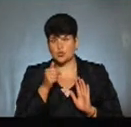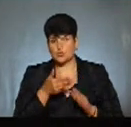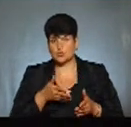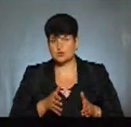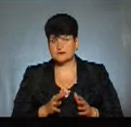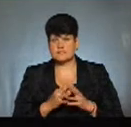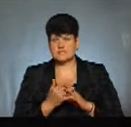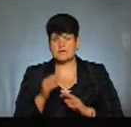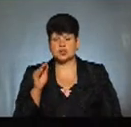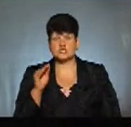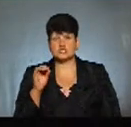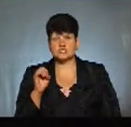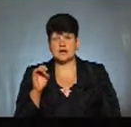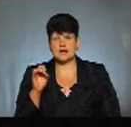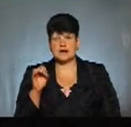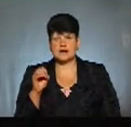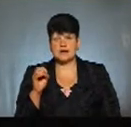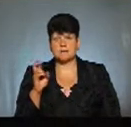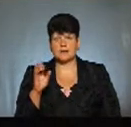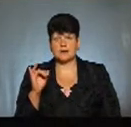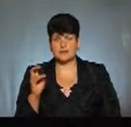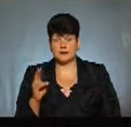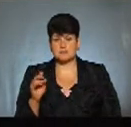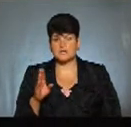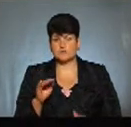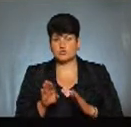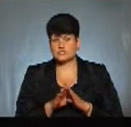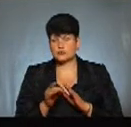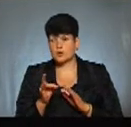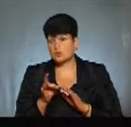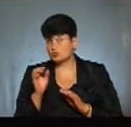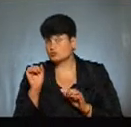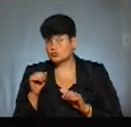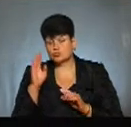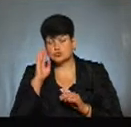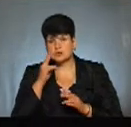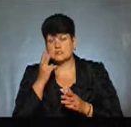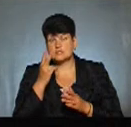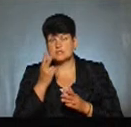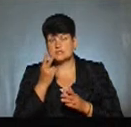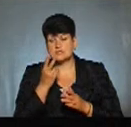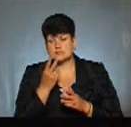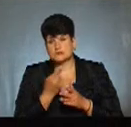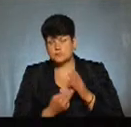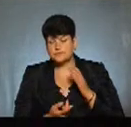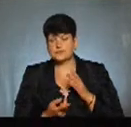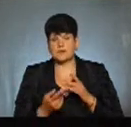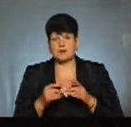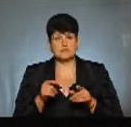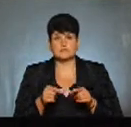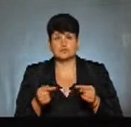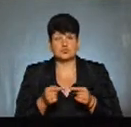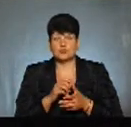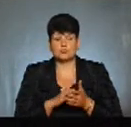у селі Жеребки Підволочиського району. Ймовірно, чоловік загинув внаслідок утоплення. Проте остаточну причину